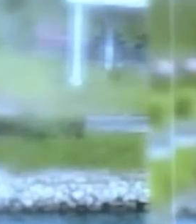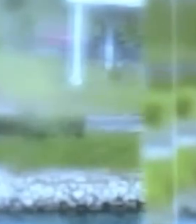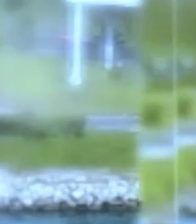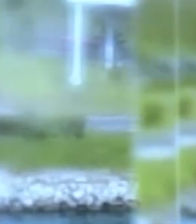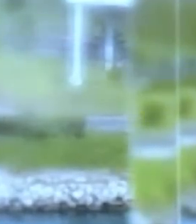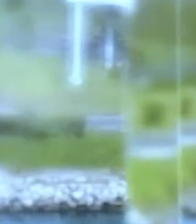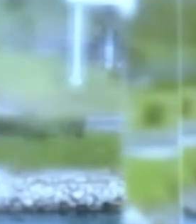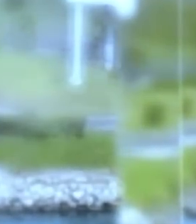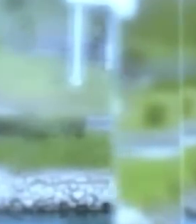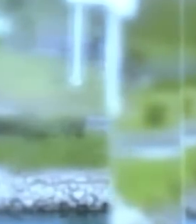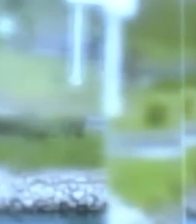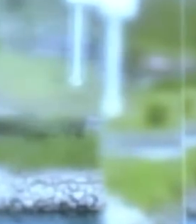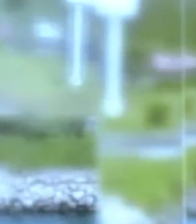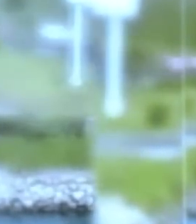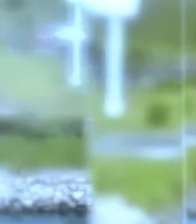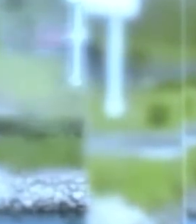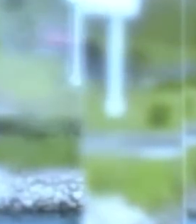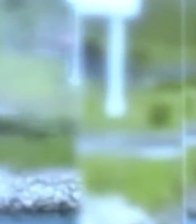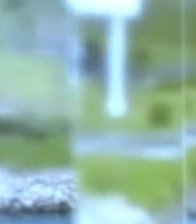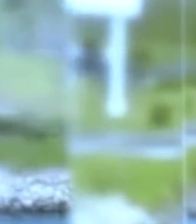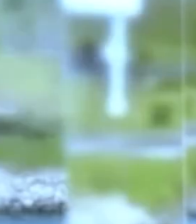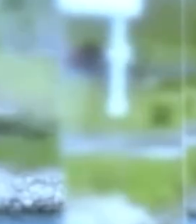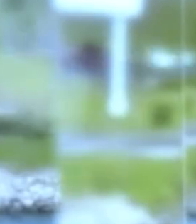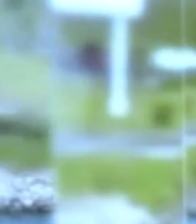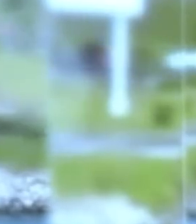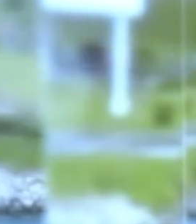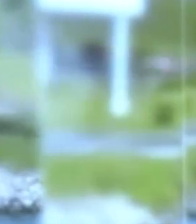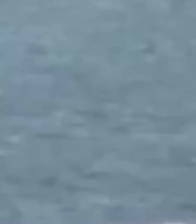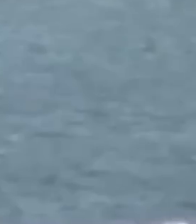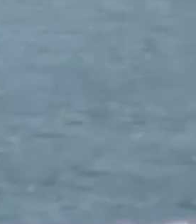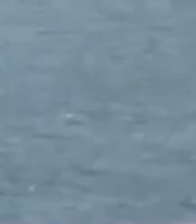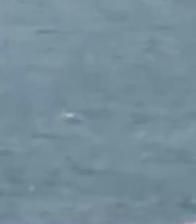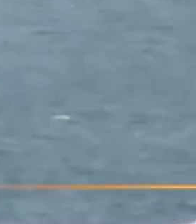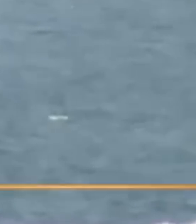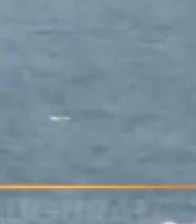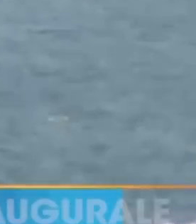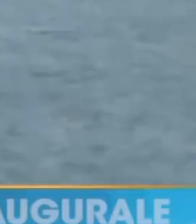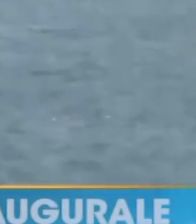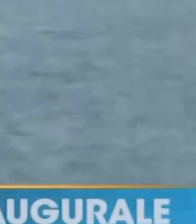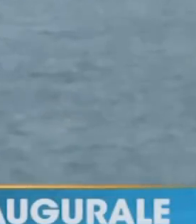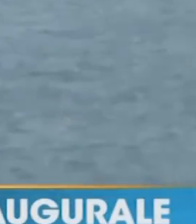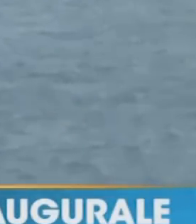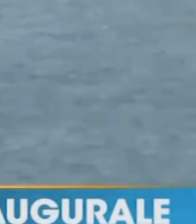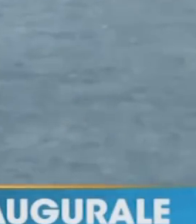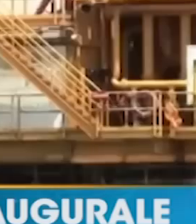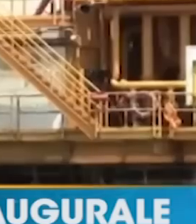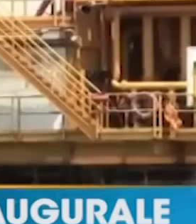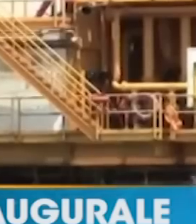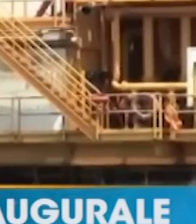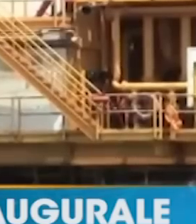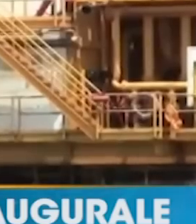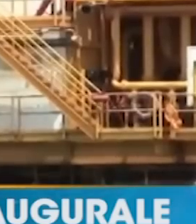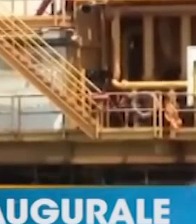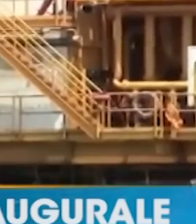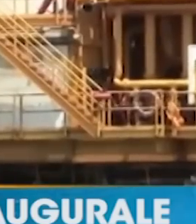Il est 13h, bonjour à tous. Merci de votre attention. Tout de suite, les titres à la une de l'actualité. À l'INPHB, l'Institut National